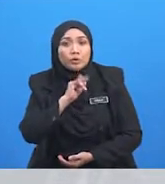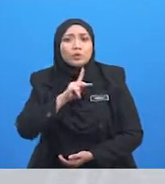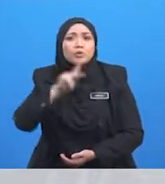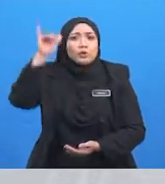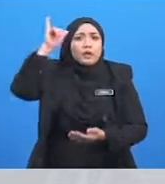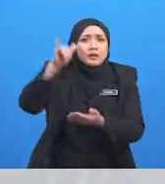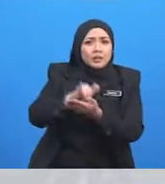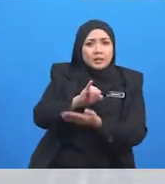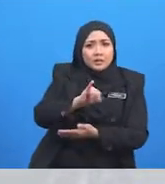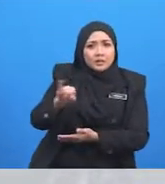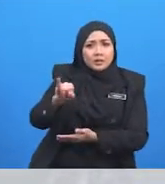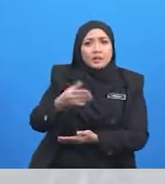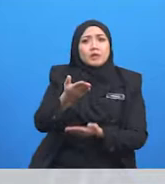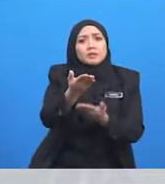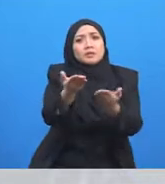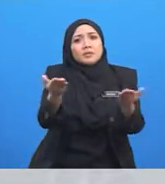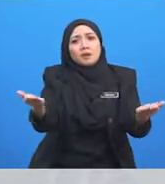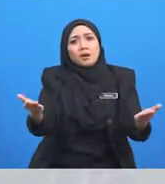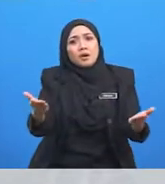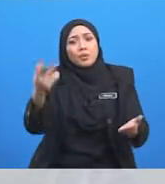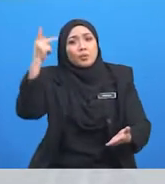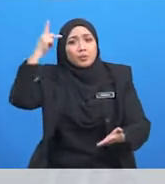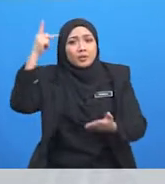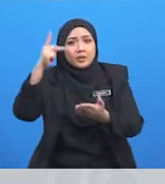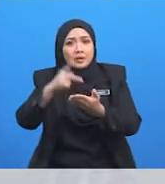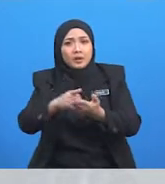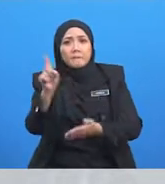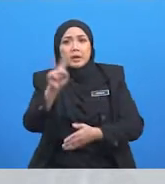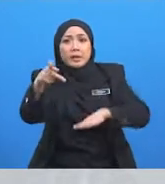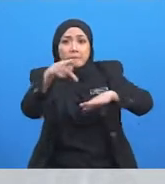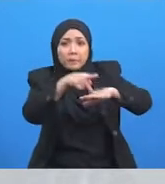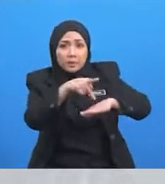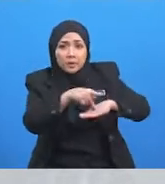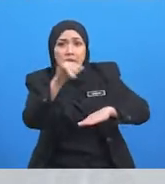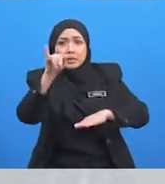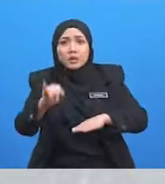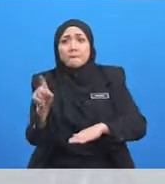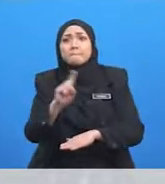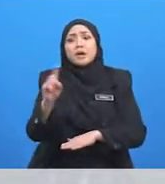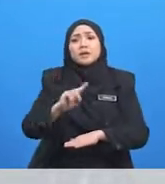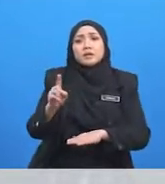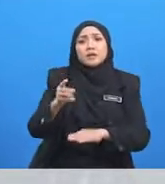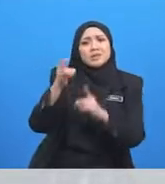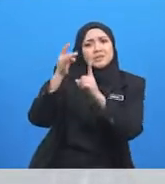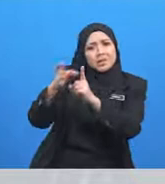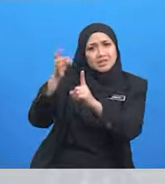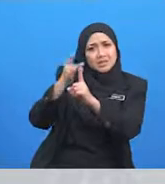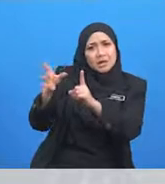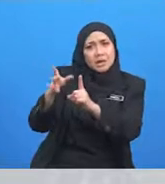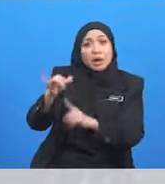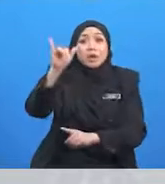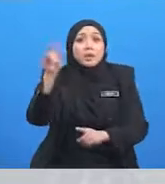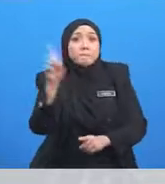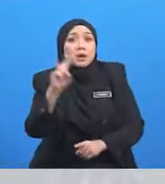ku yakini kau mengenali yang mana permata, yang mana kaca,